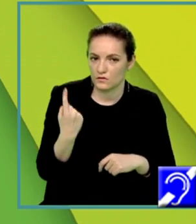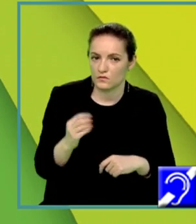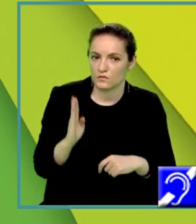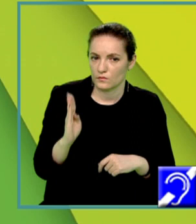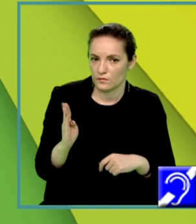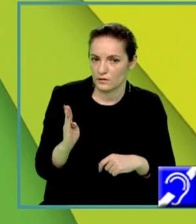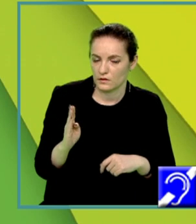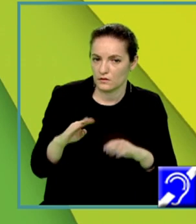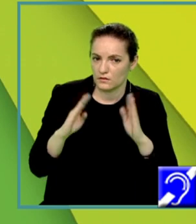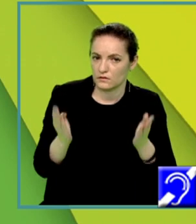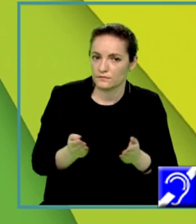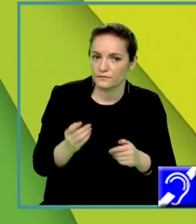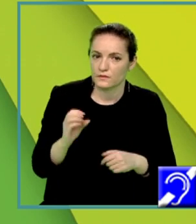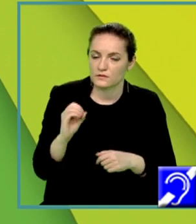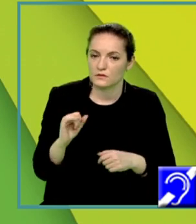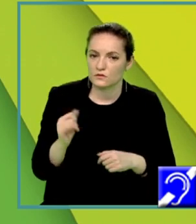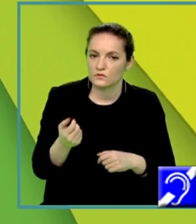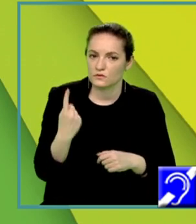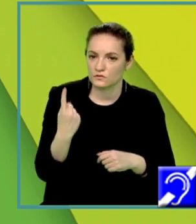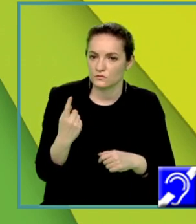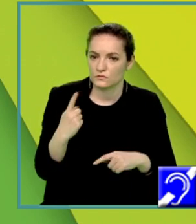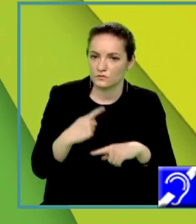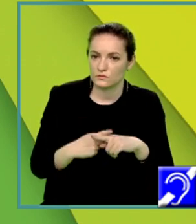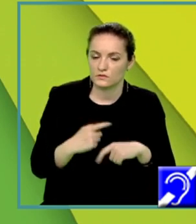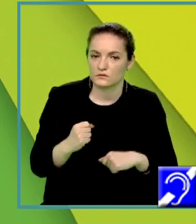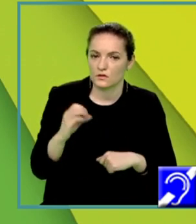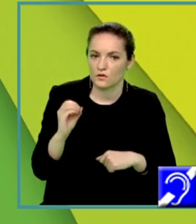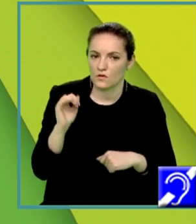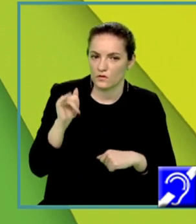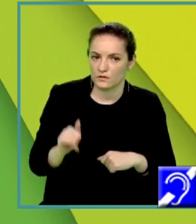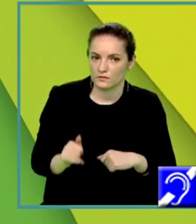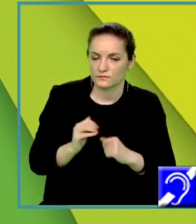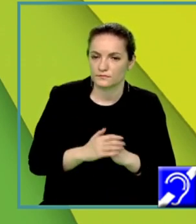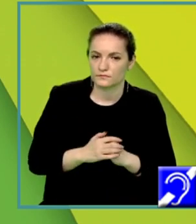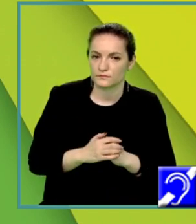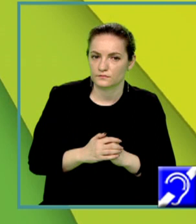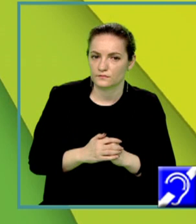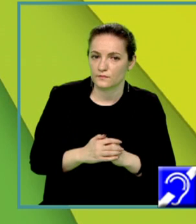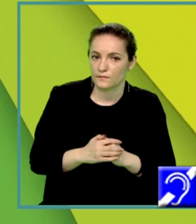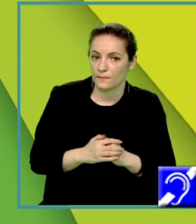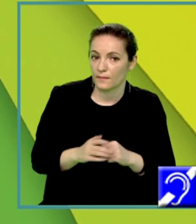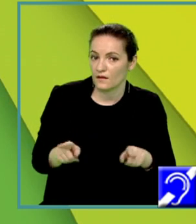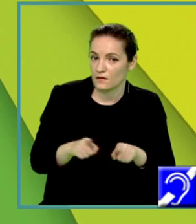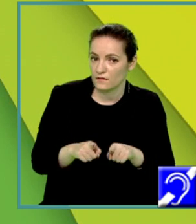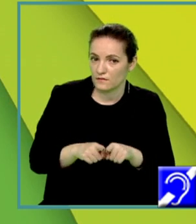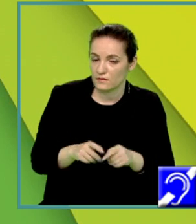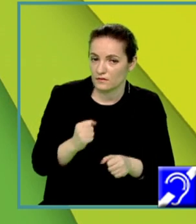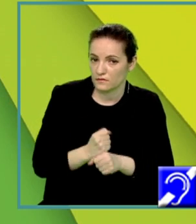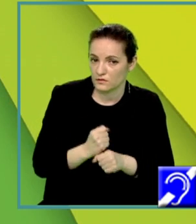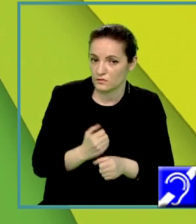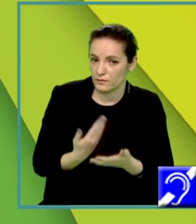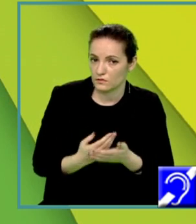de coordonate 0 și 1 de intersecție cu axa OY. Analog, vom proceda pentru funcția